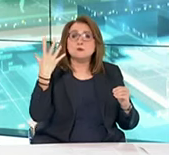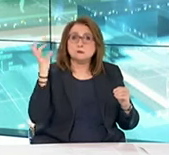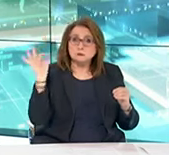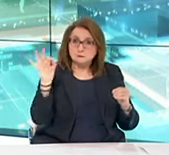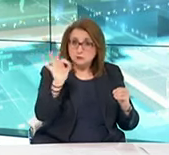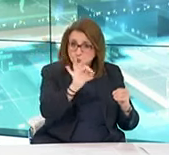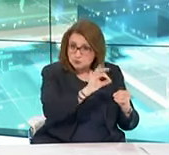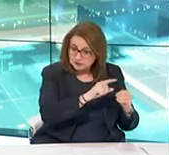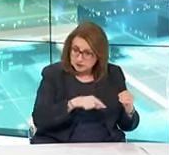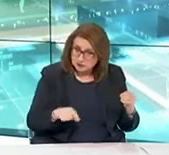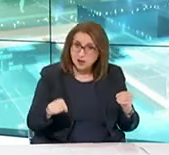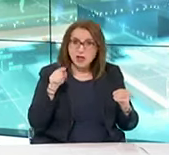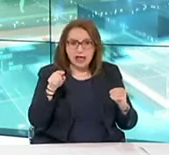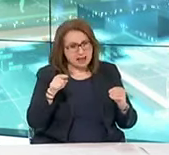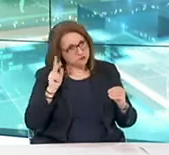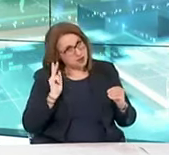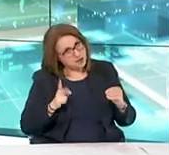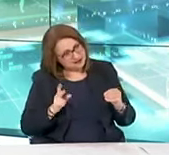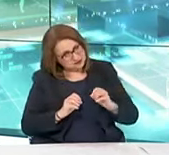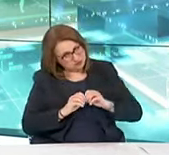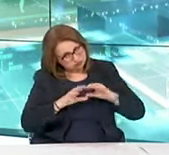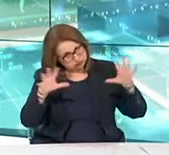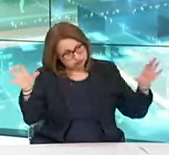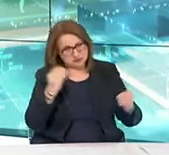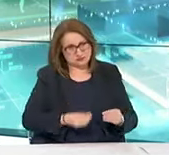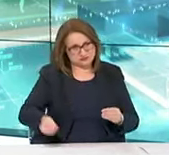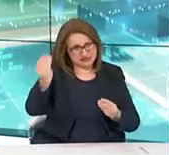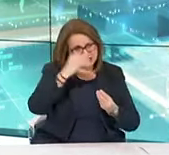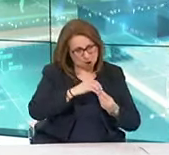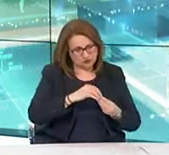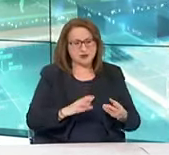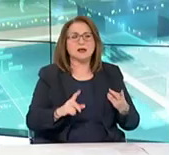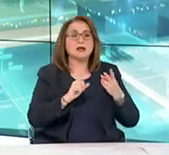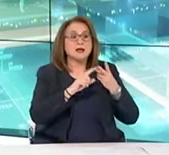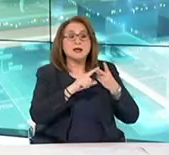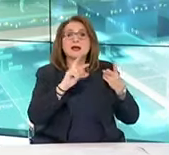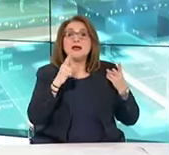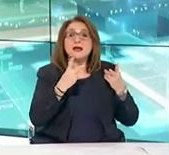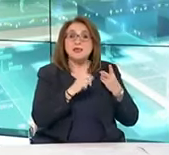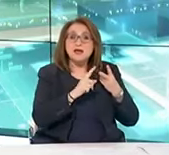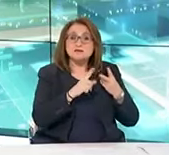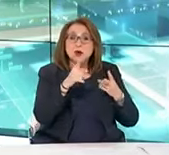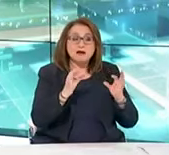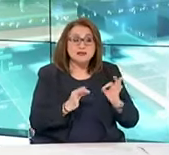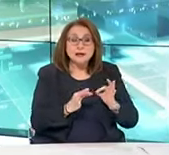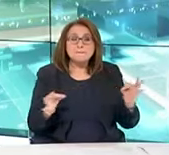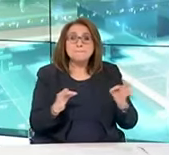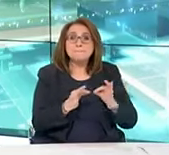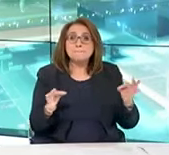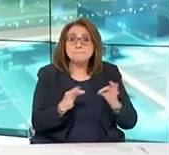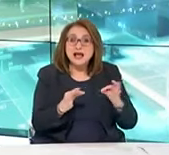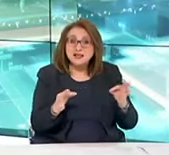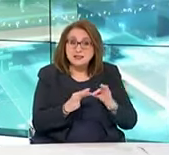που αυξάνει την επικινδυνότητα της μετάδοσης. Δεύτερον, γιατί τα μέτρα περιορισμού